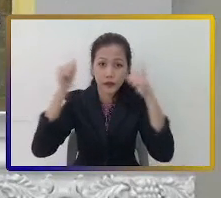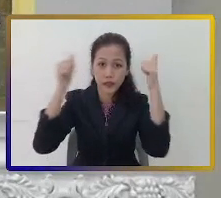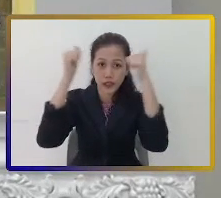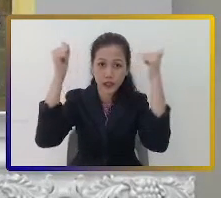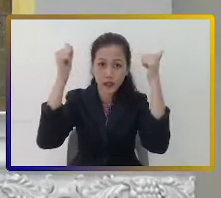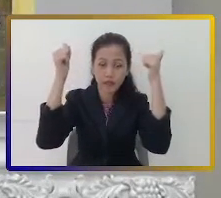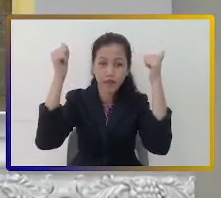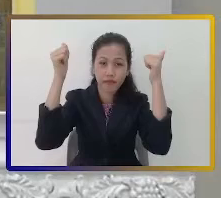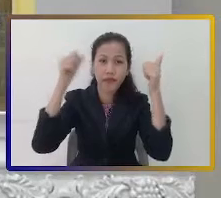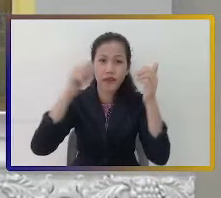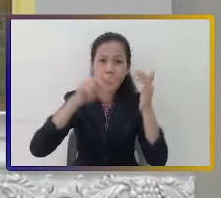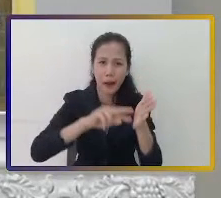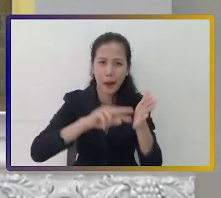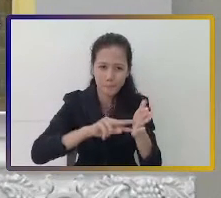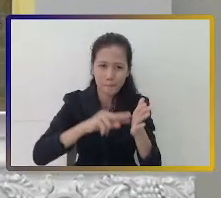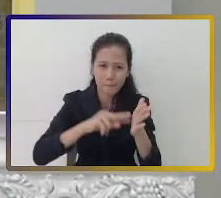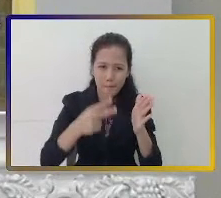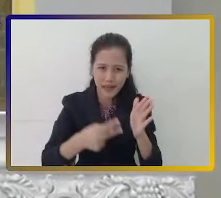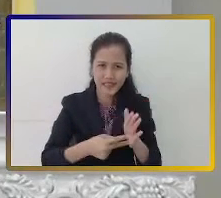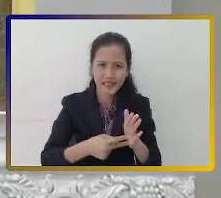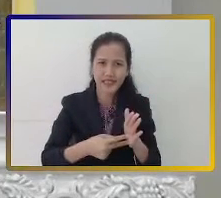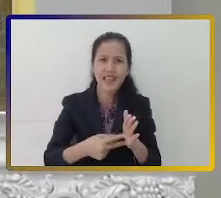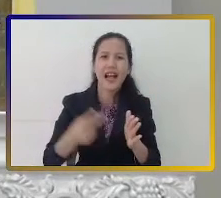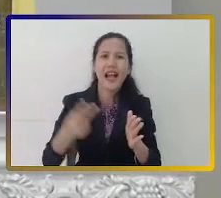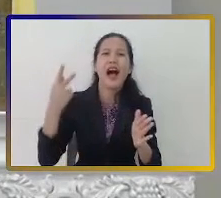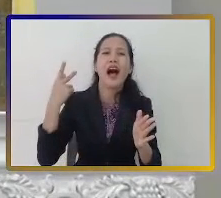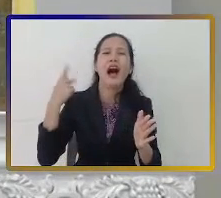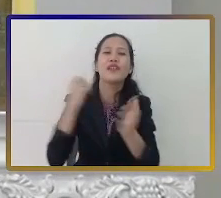ibig sabihin to, kapatid, may mga nabagong buhay.